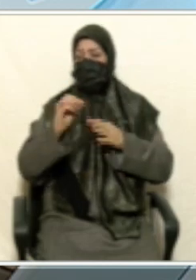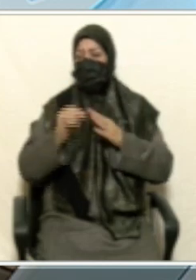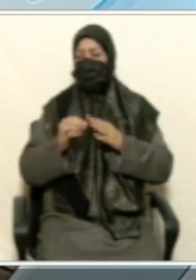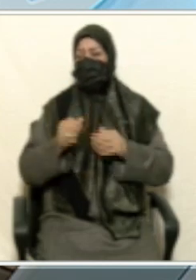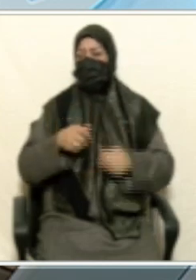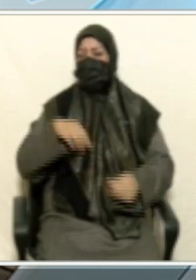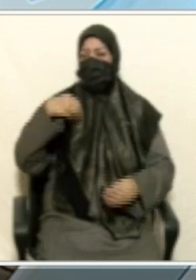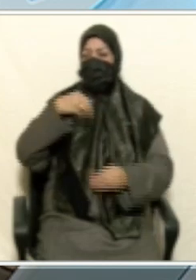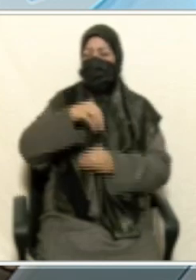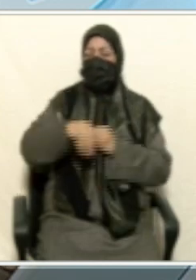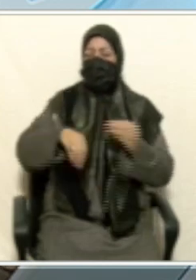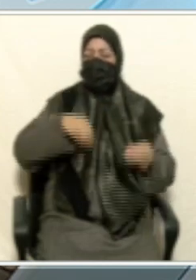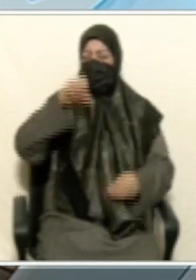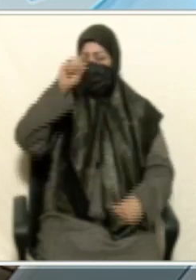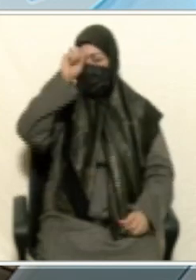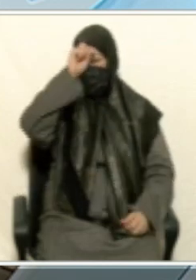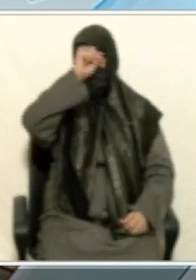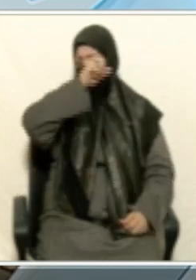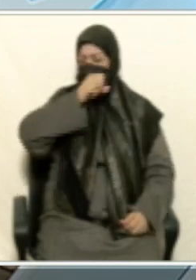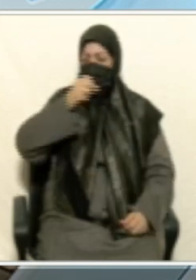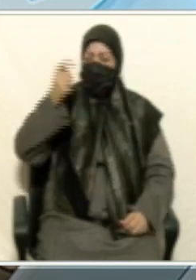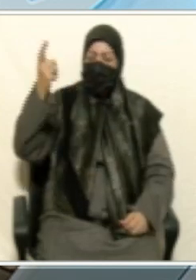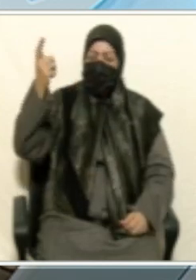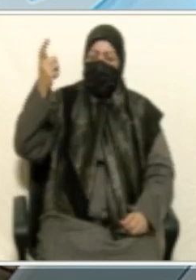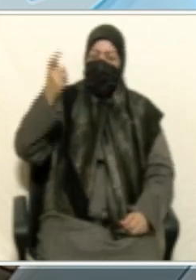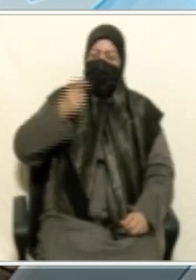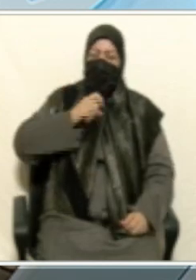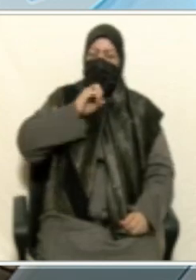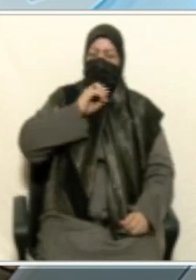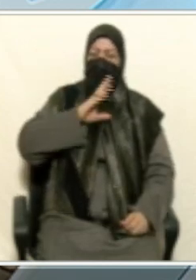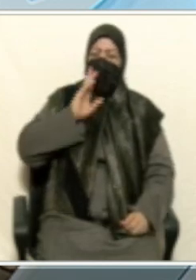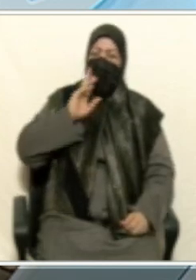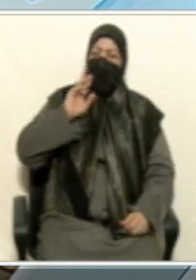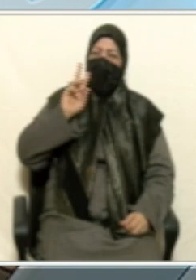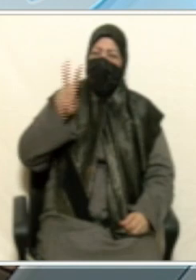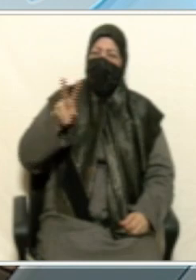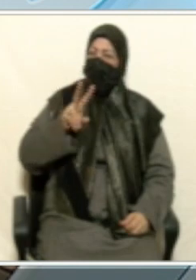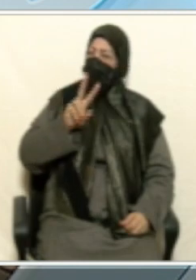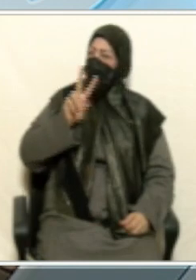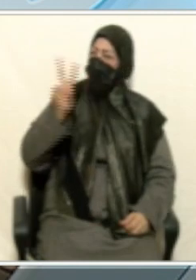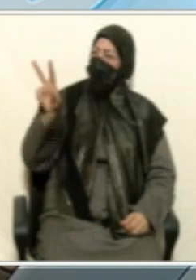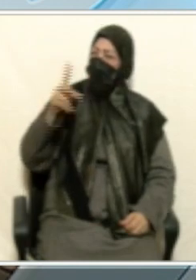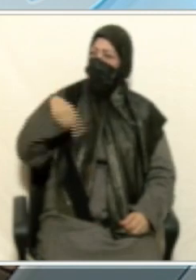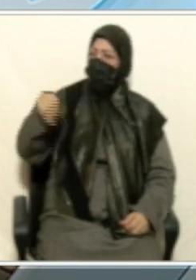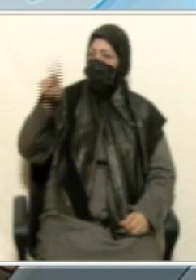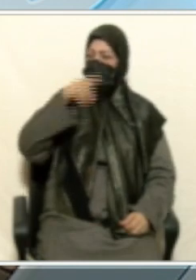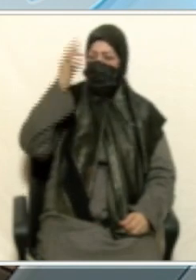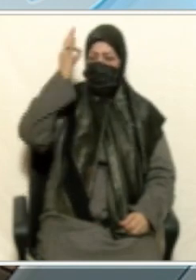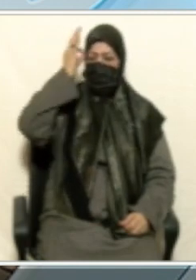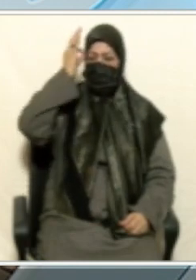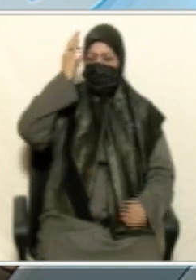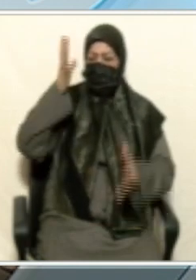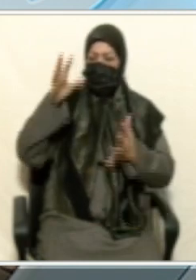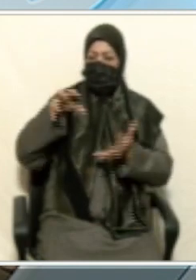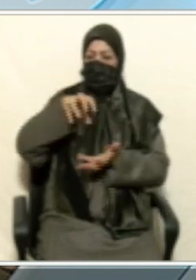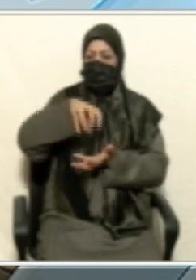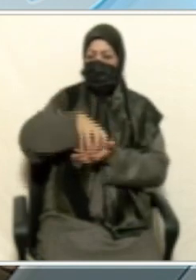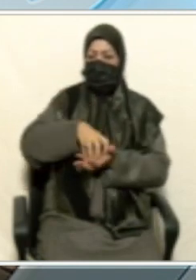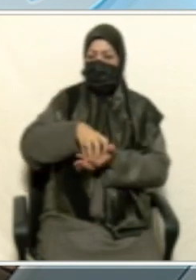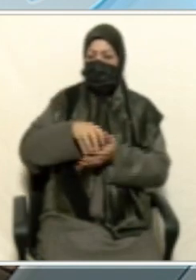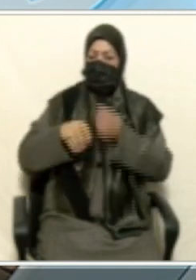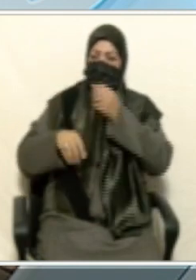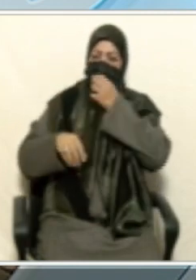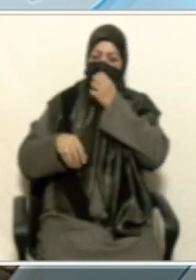خرج من مكة والتفت إليها، التفت إلى الكعبة وقال والله إني والله